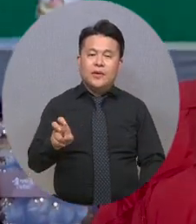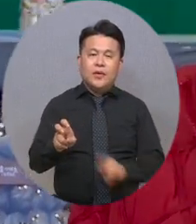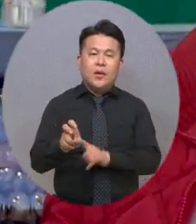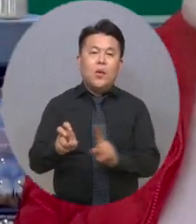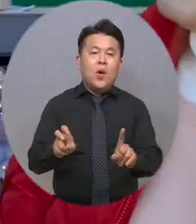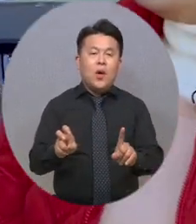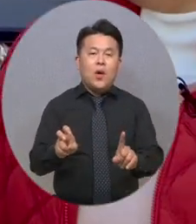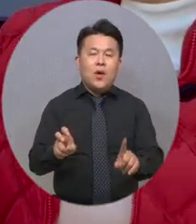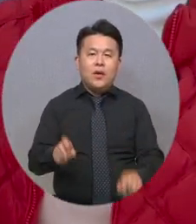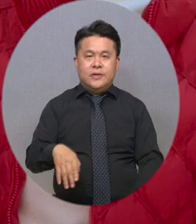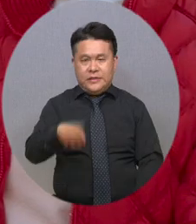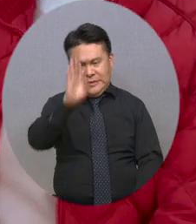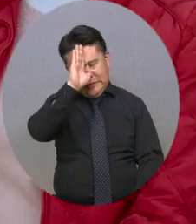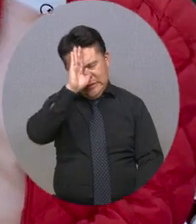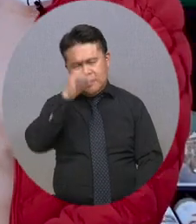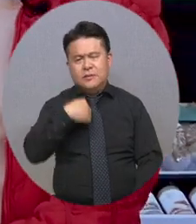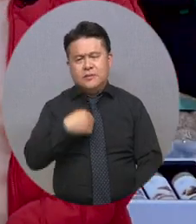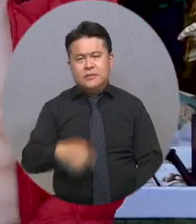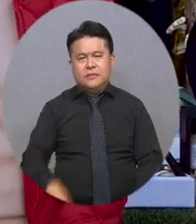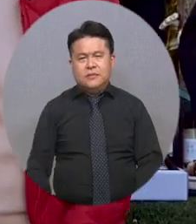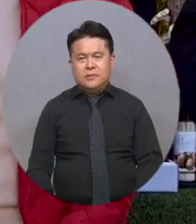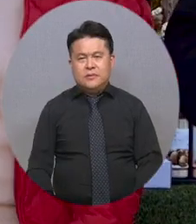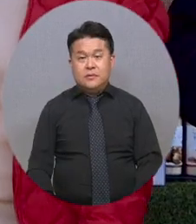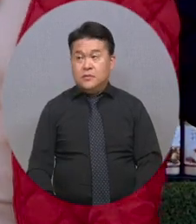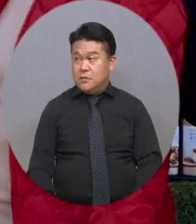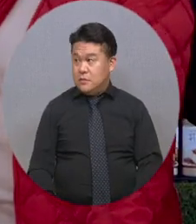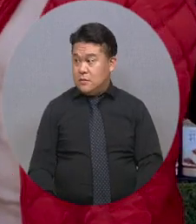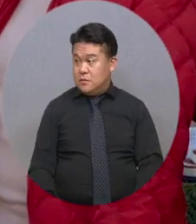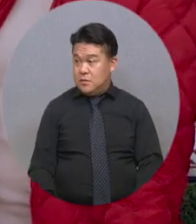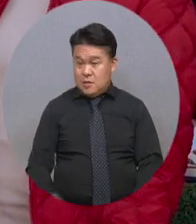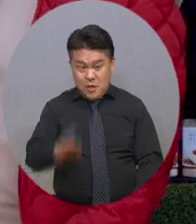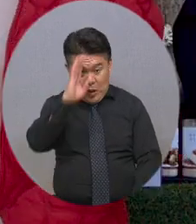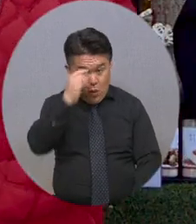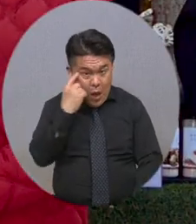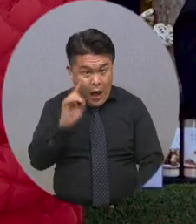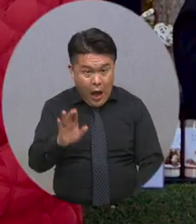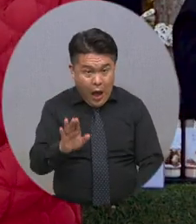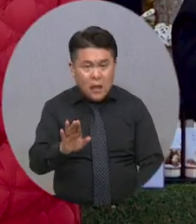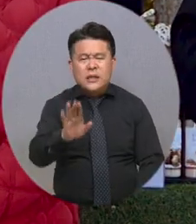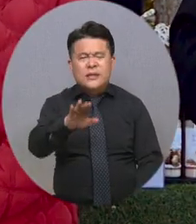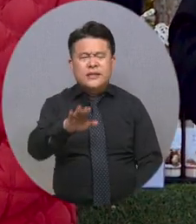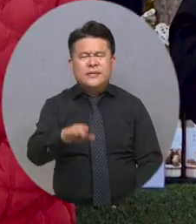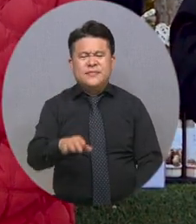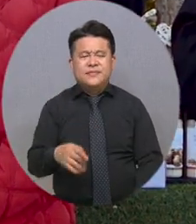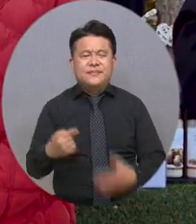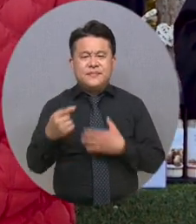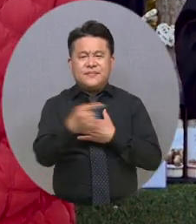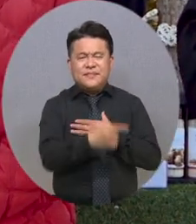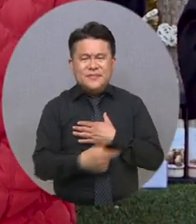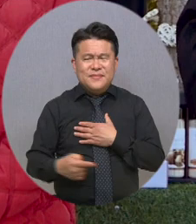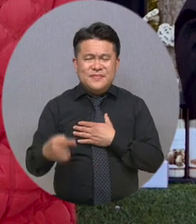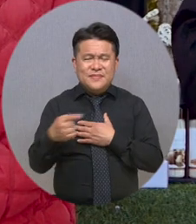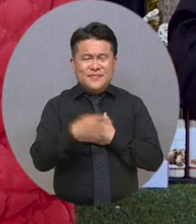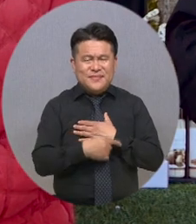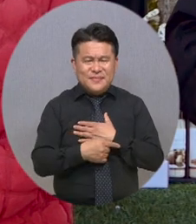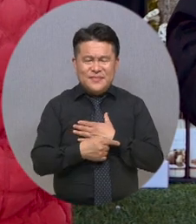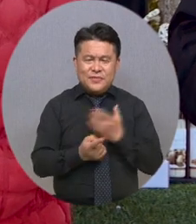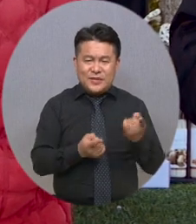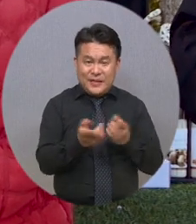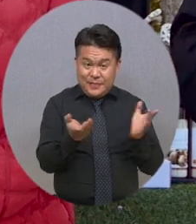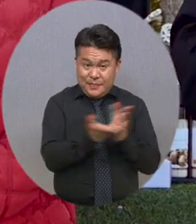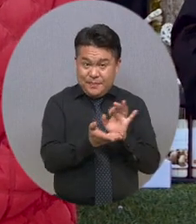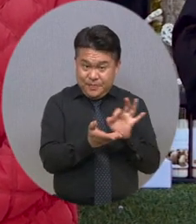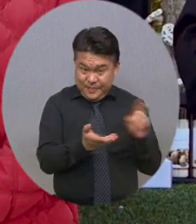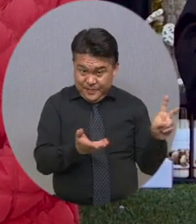저염을 하면은 병에 걸려요. 에이 말도 안 돼. 왜 병에 걸려? 저염식은 우리 몸에 전해질이 바란스가 맞아야 우리